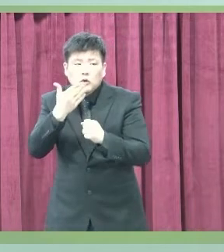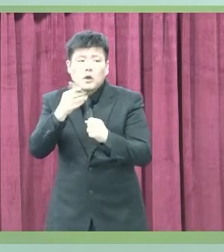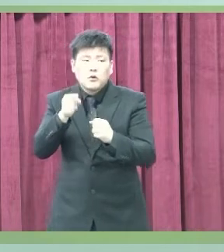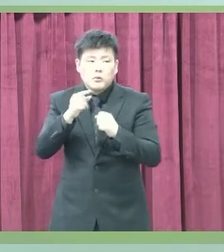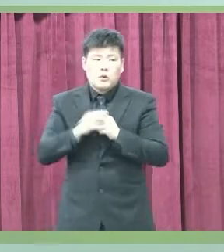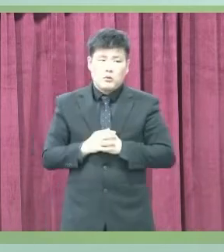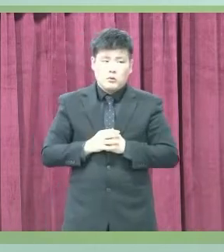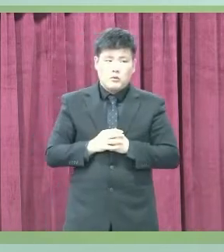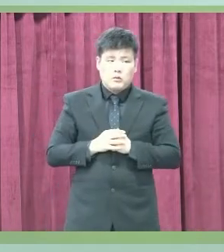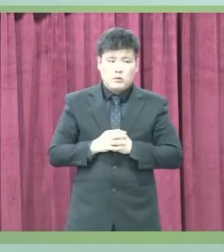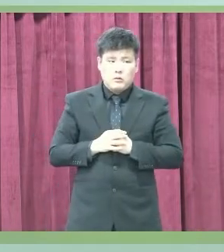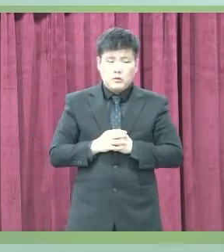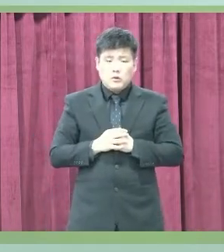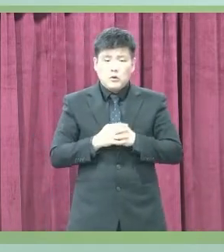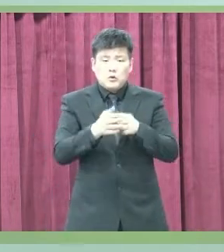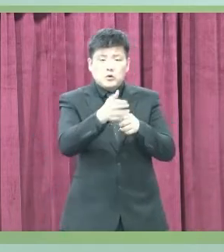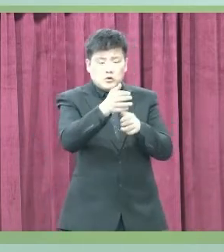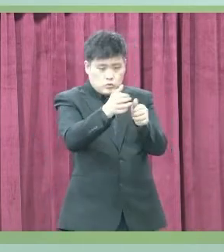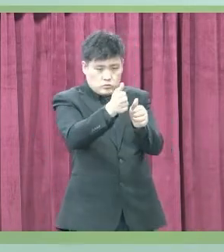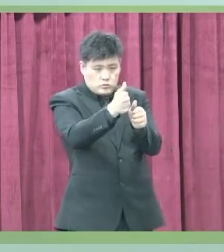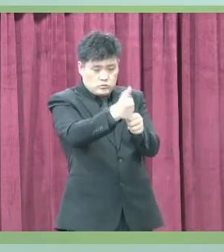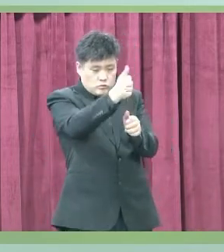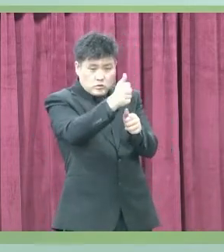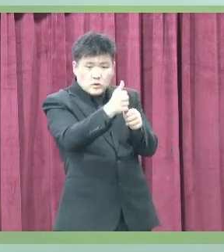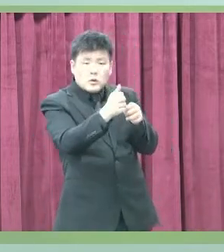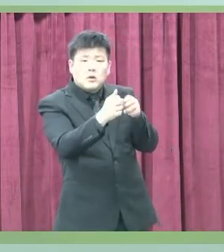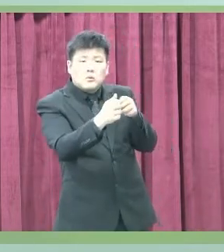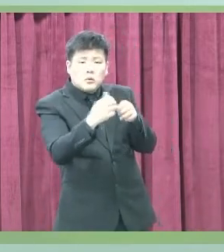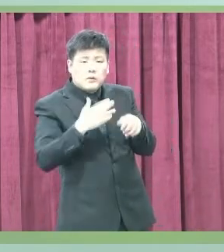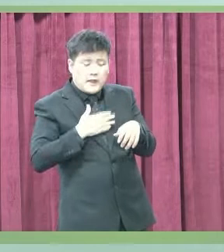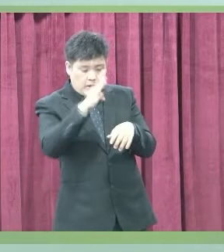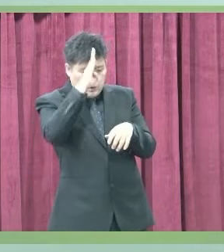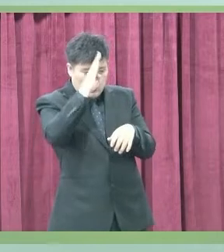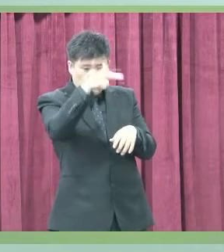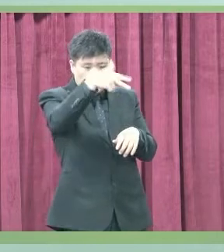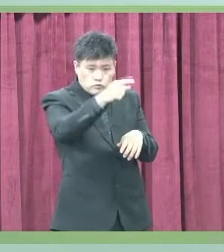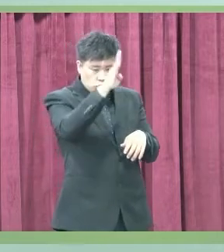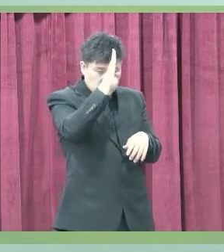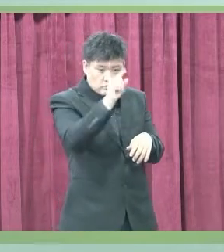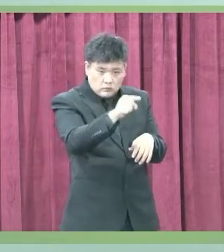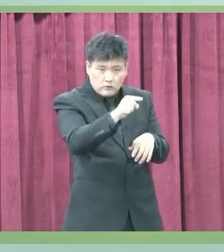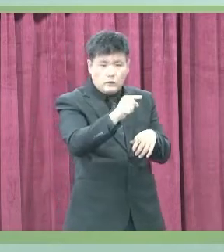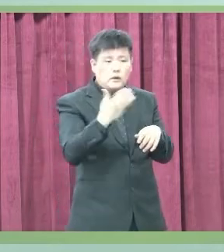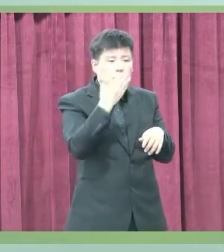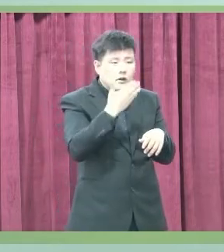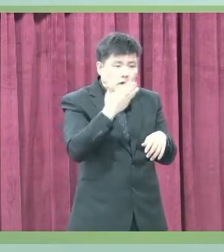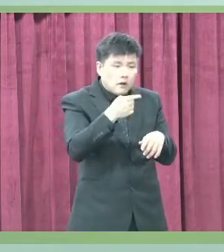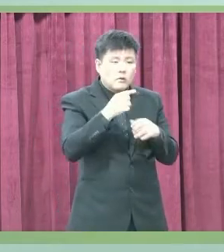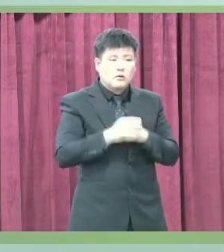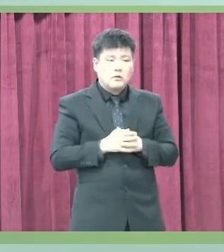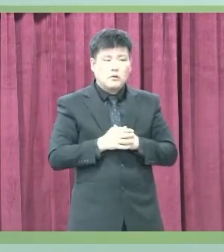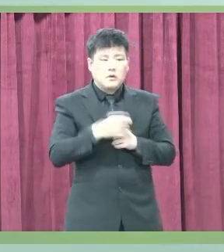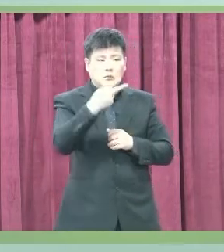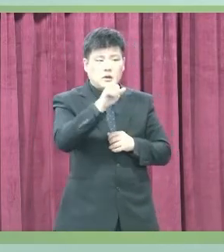부상병은 욕창하고 호흡기 질환이 됩니다. 그래서 이 다빈도 질환이라는 거는 주상병을 이용해서